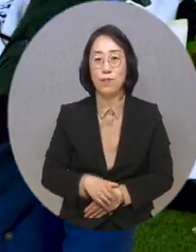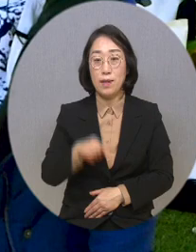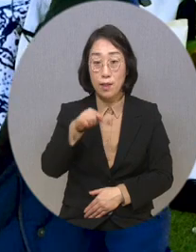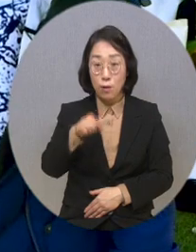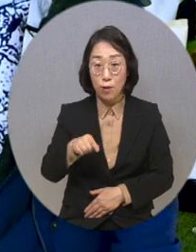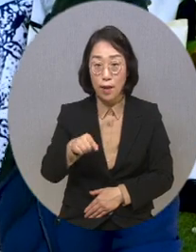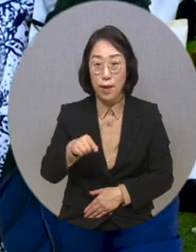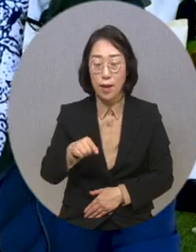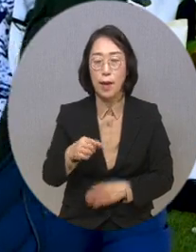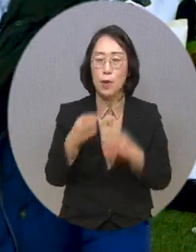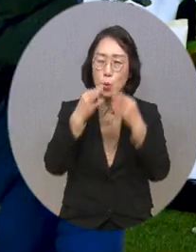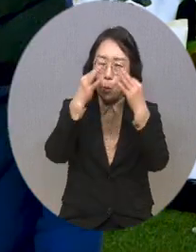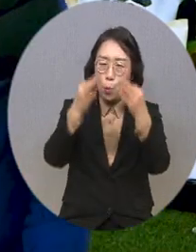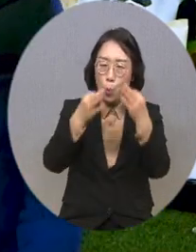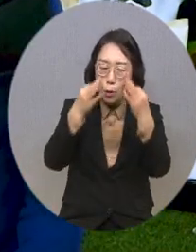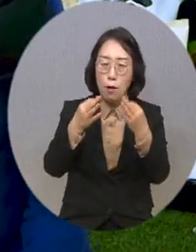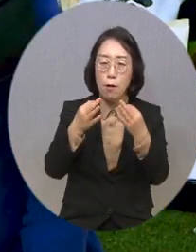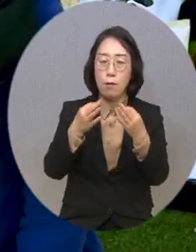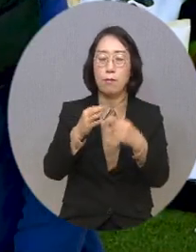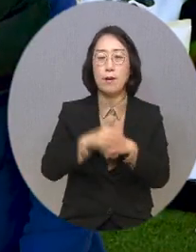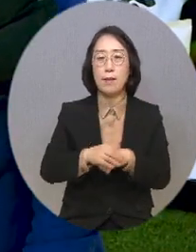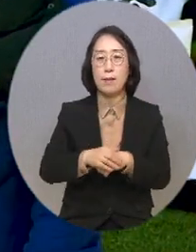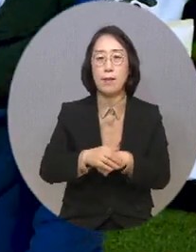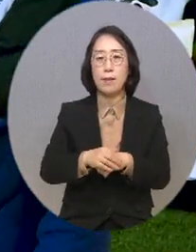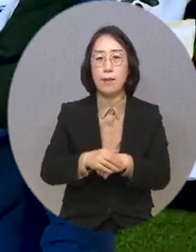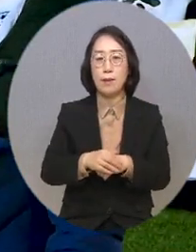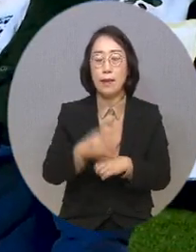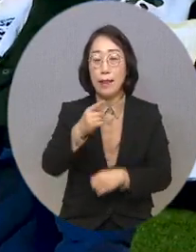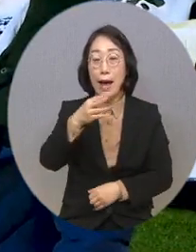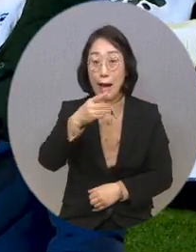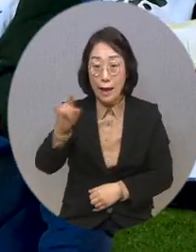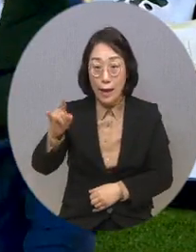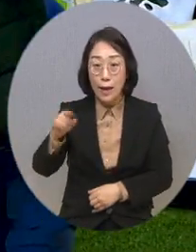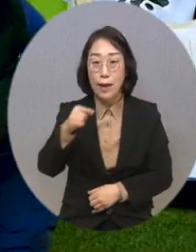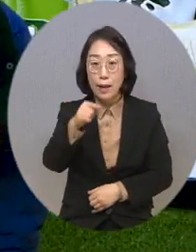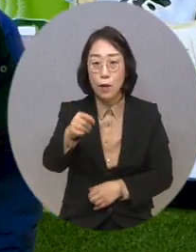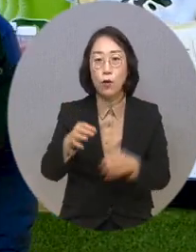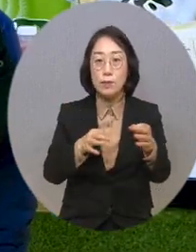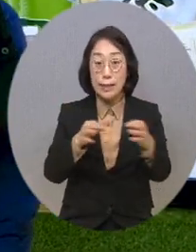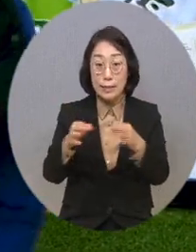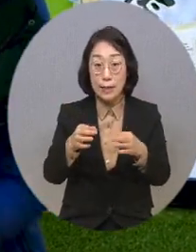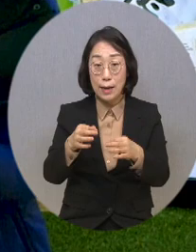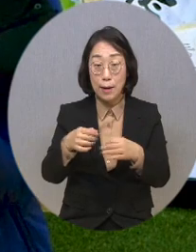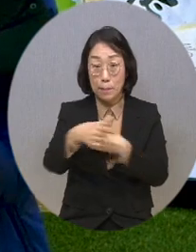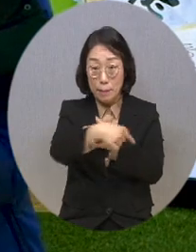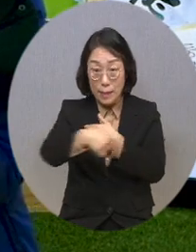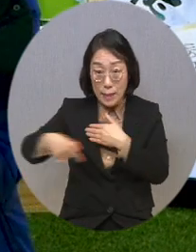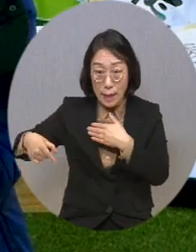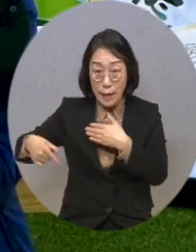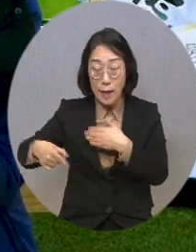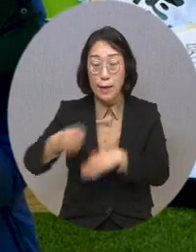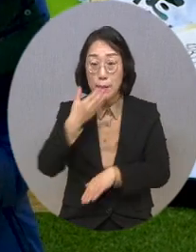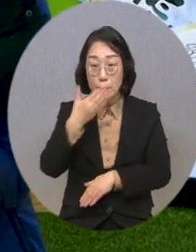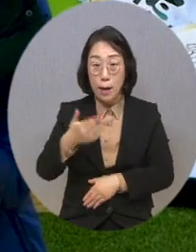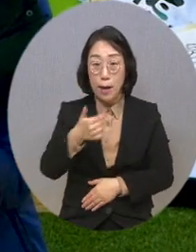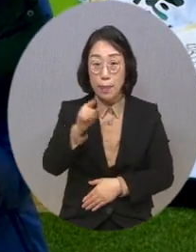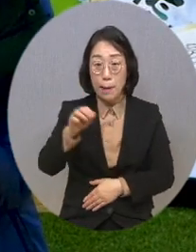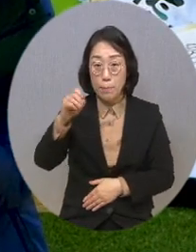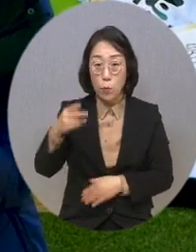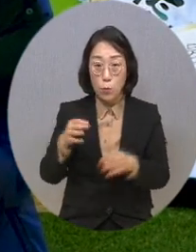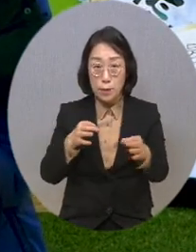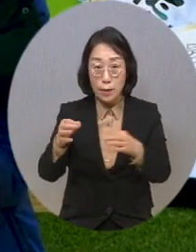이렇게 정성으로 키운 이 달에 남도장터에서 구입하실 수가 있습니다. 뭐라고 쳐야 되죠? 남조장터